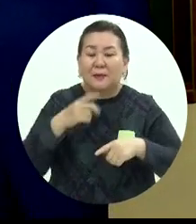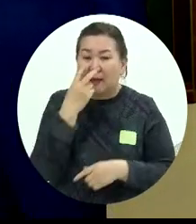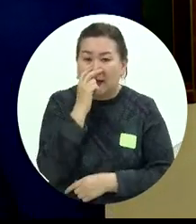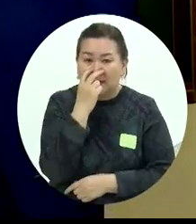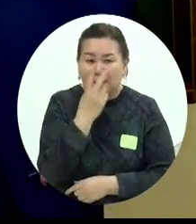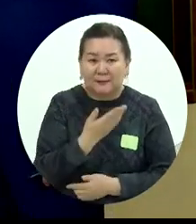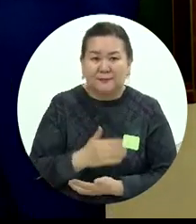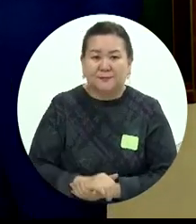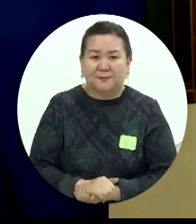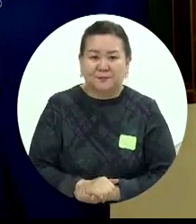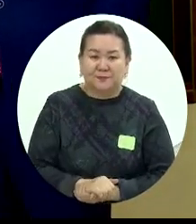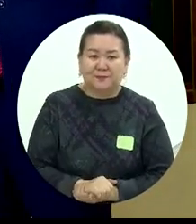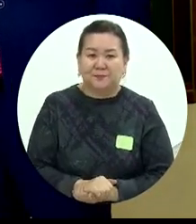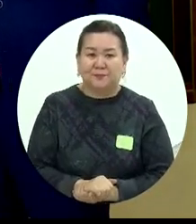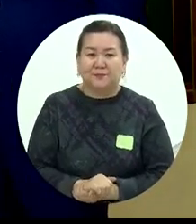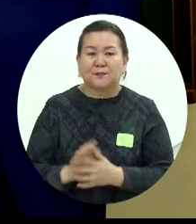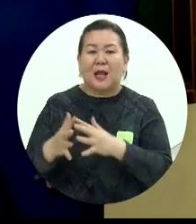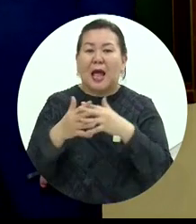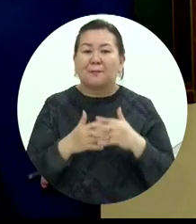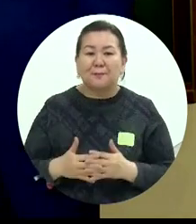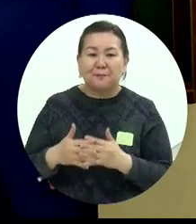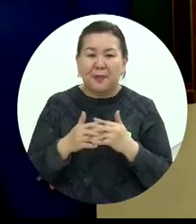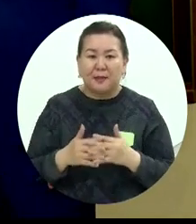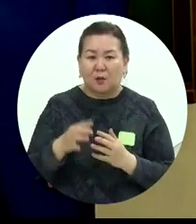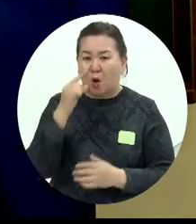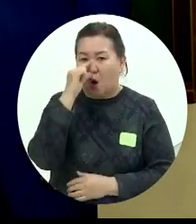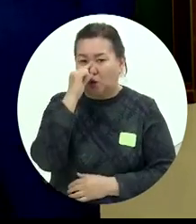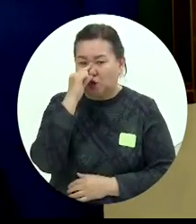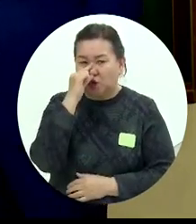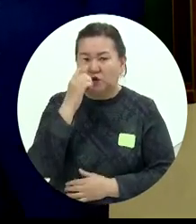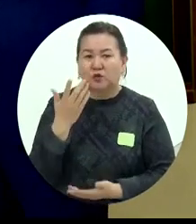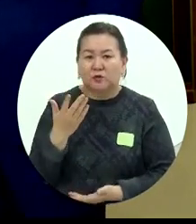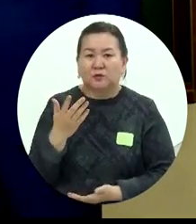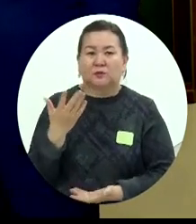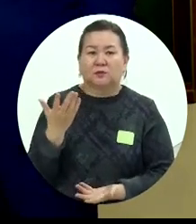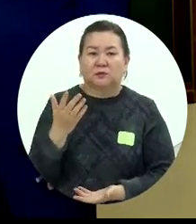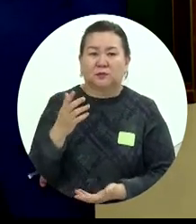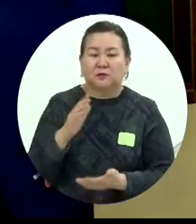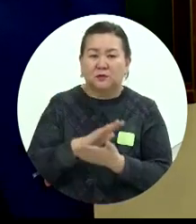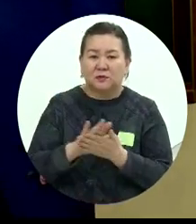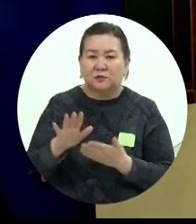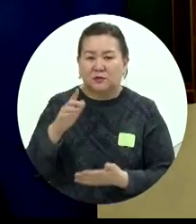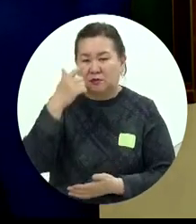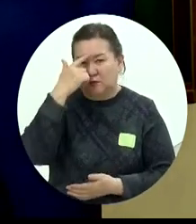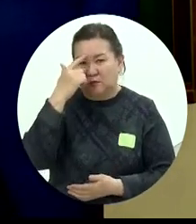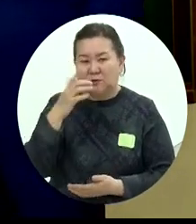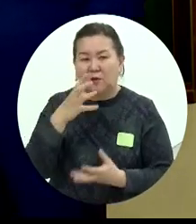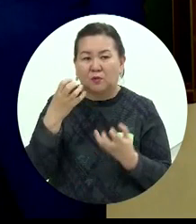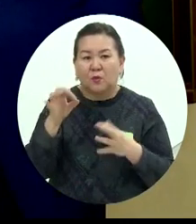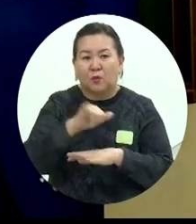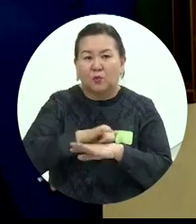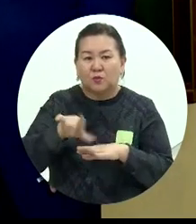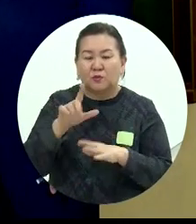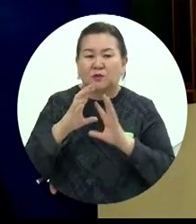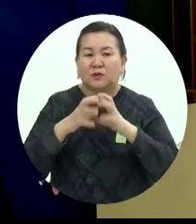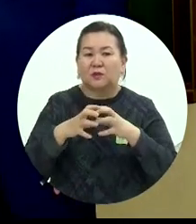бол за Америкийн нэгдсэн улс, Оросын холбооны улс, за Папуа Шинэ Гвинеа, за гэх мэтлэн